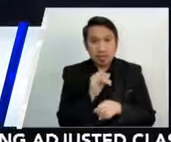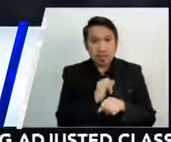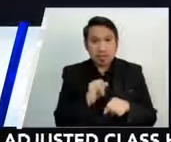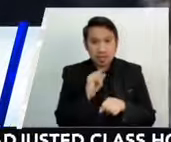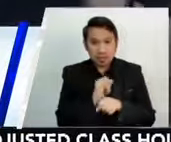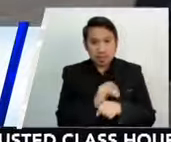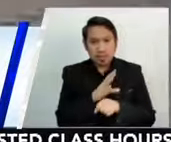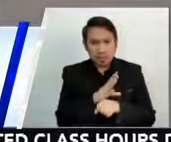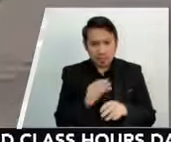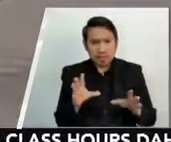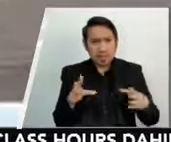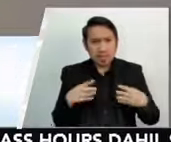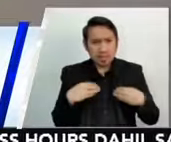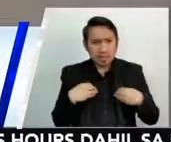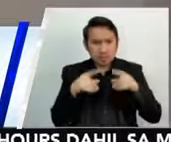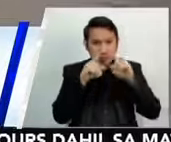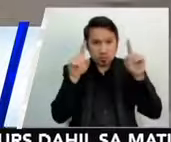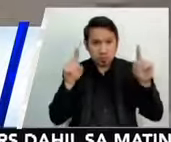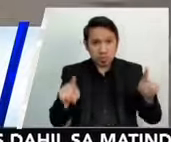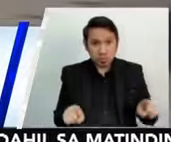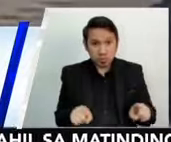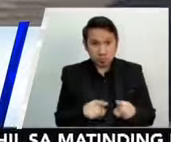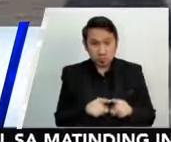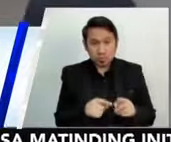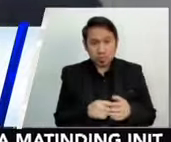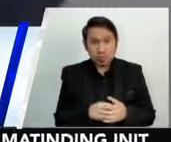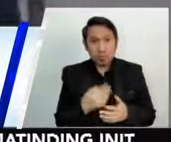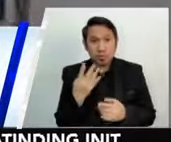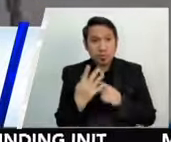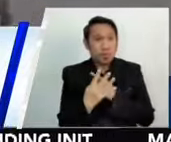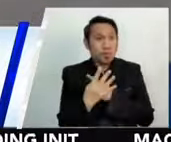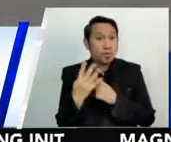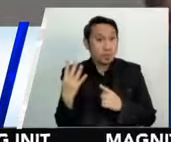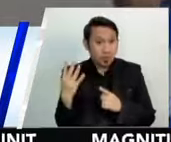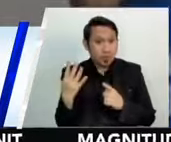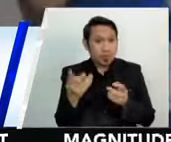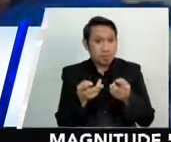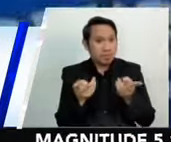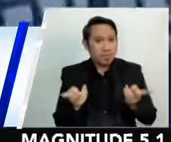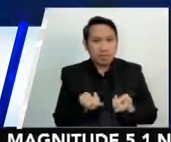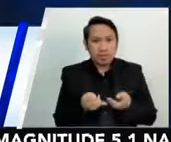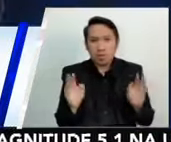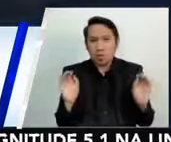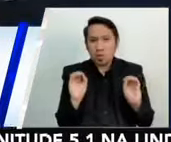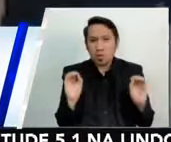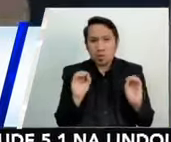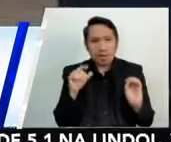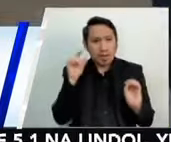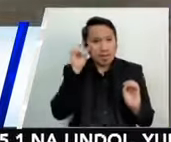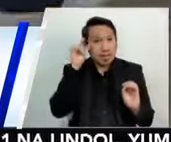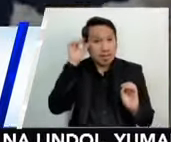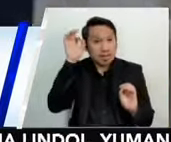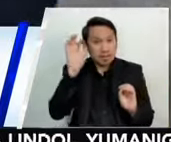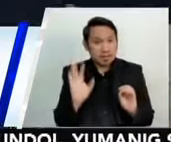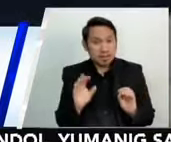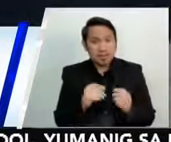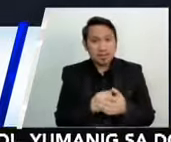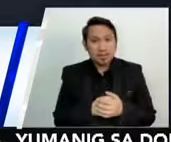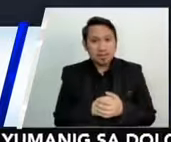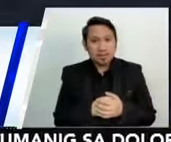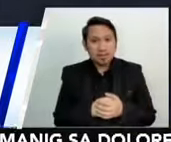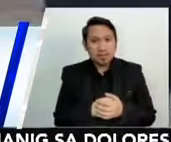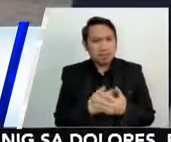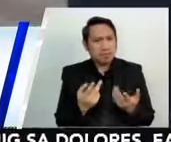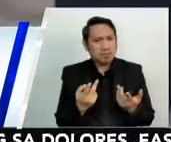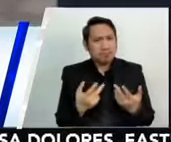ang arrest warrants. Sa apat na lugar, walang Kibuloy na humarap o dinampot. Ang pagtunton sa kanya malaking hamon pa rin daw